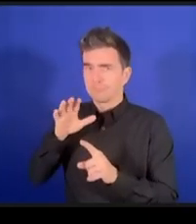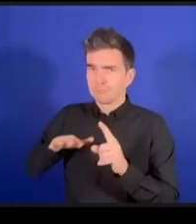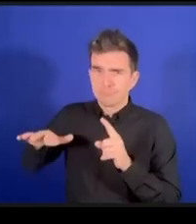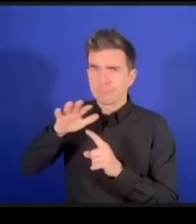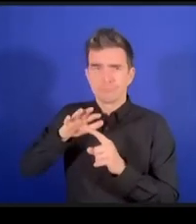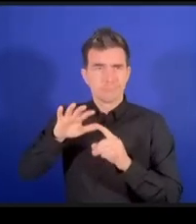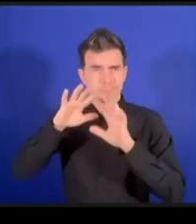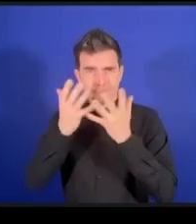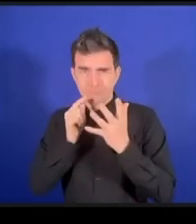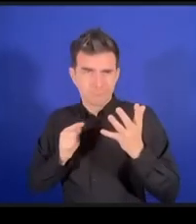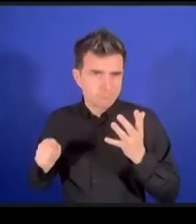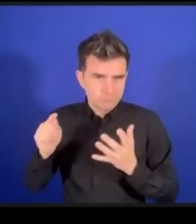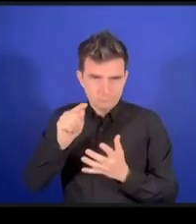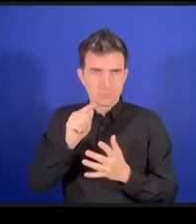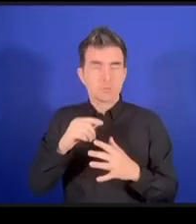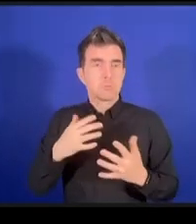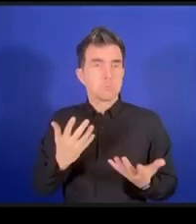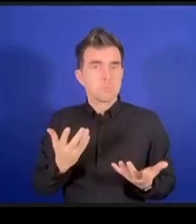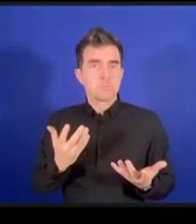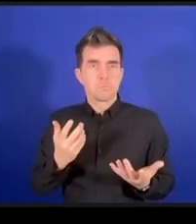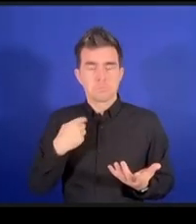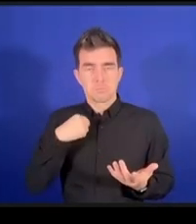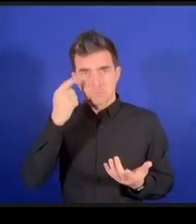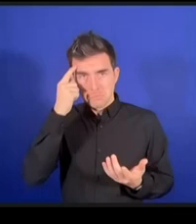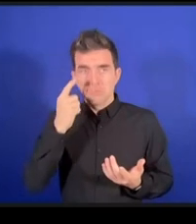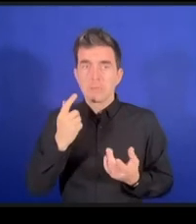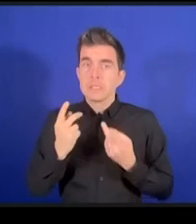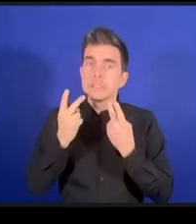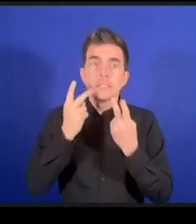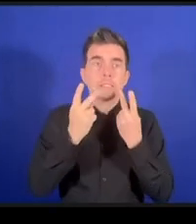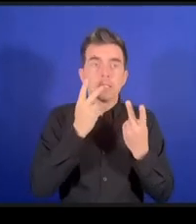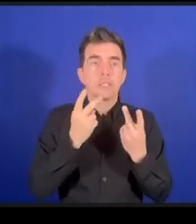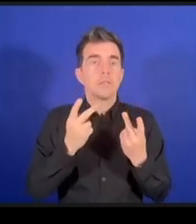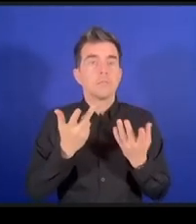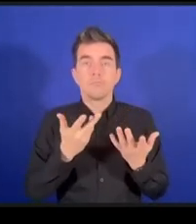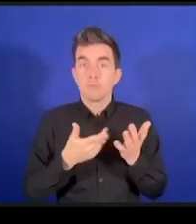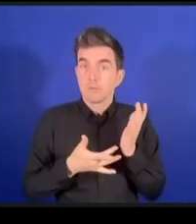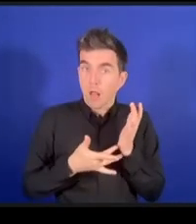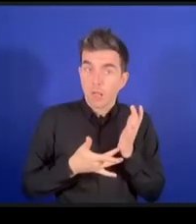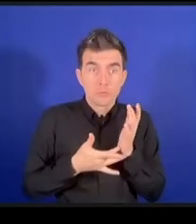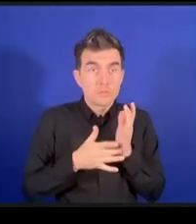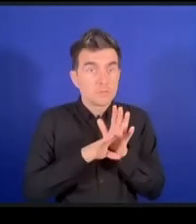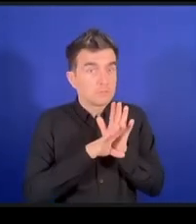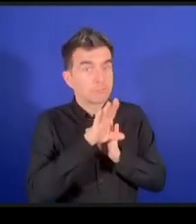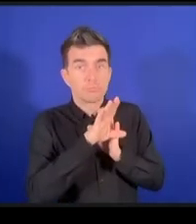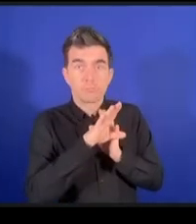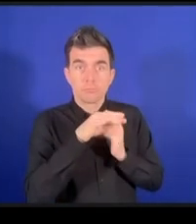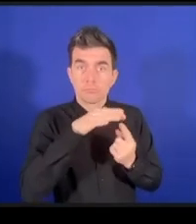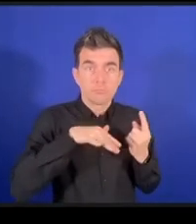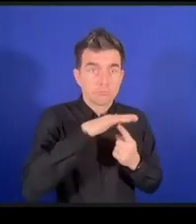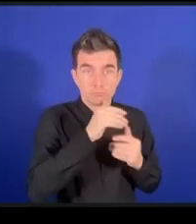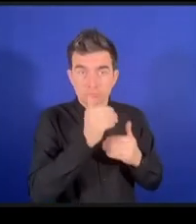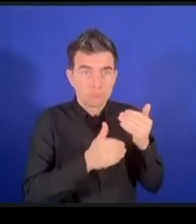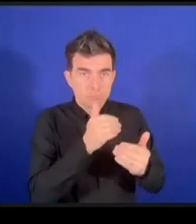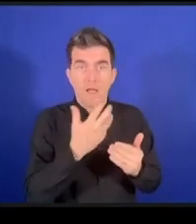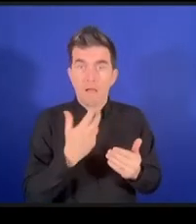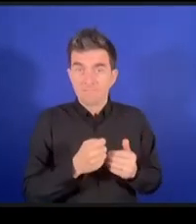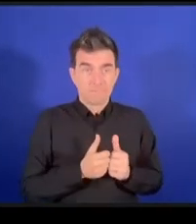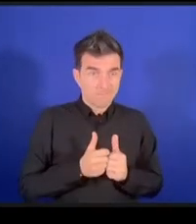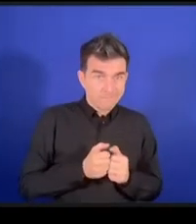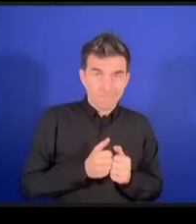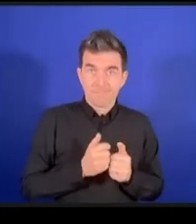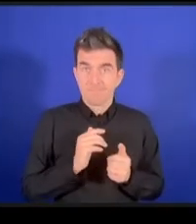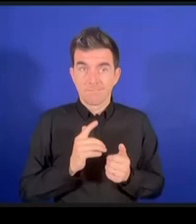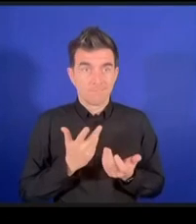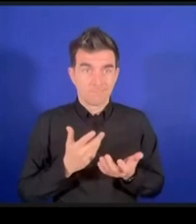им важно чтобы э чтобы те допустим хай-тек устройства